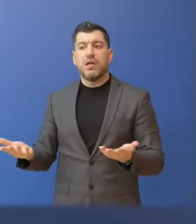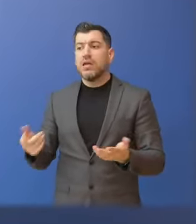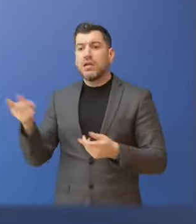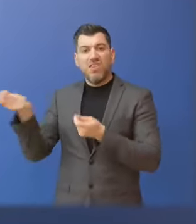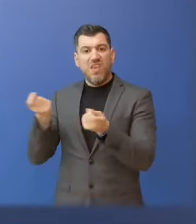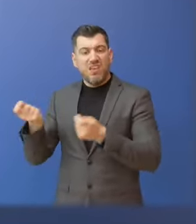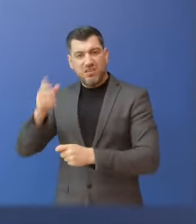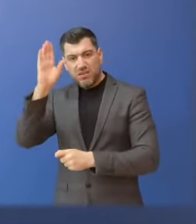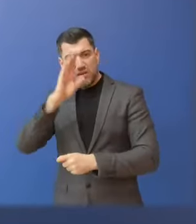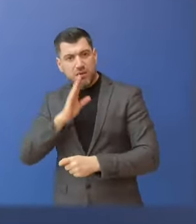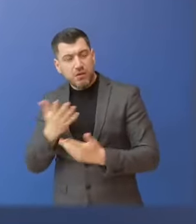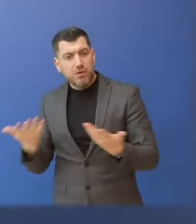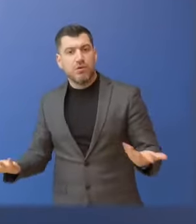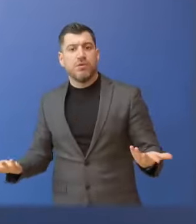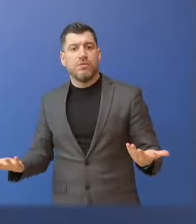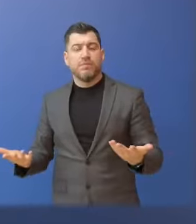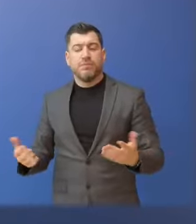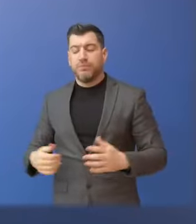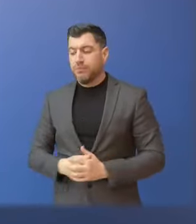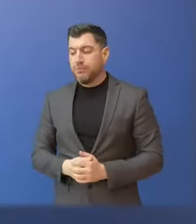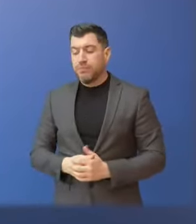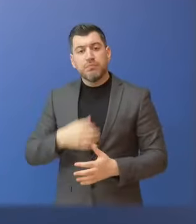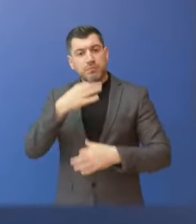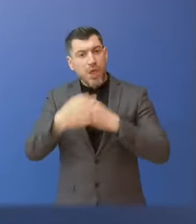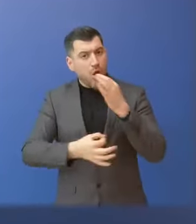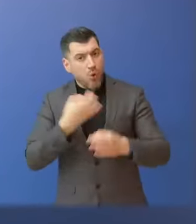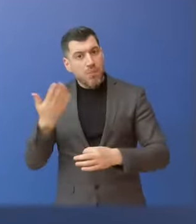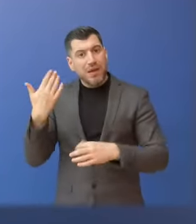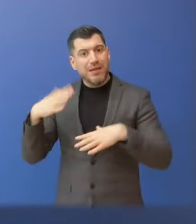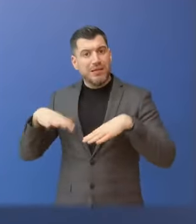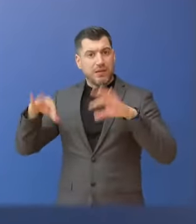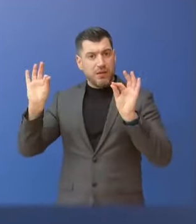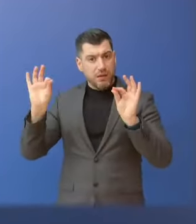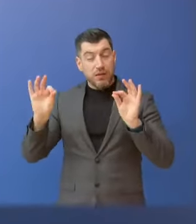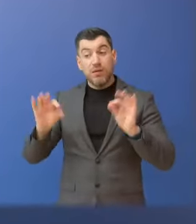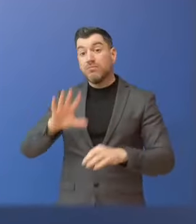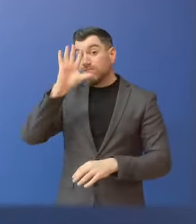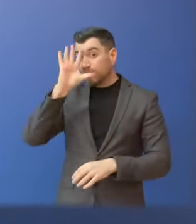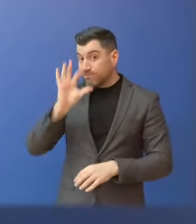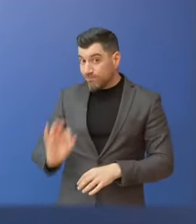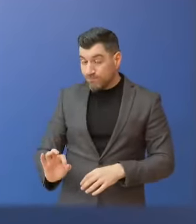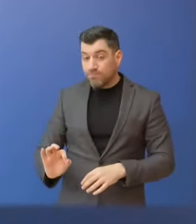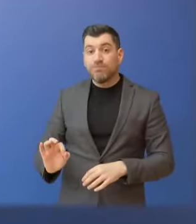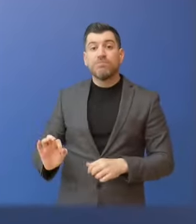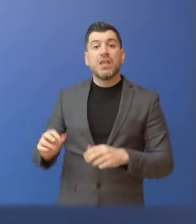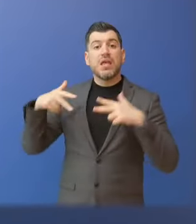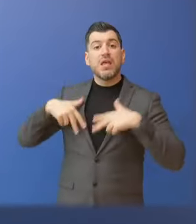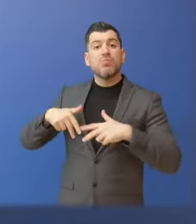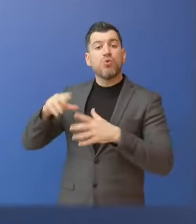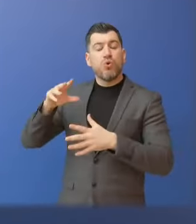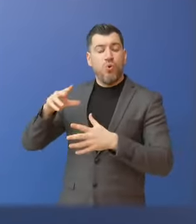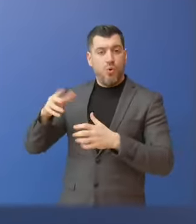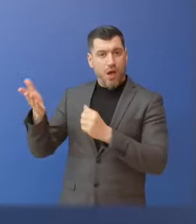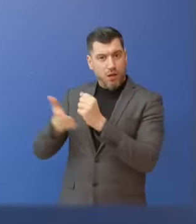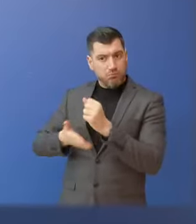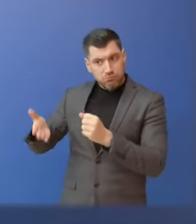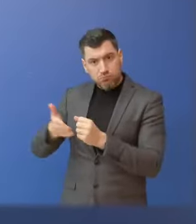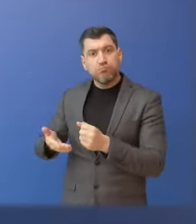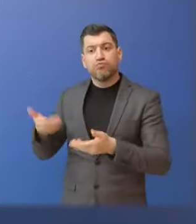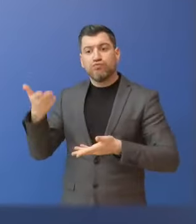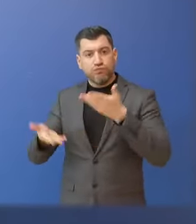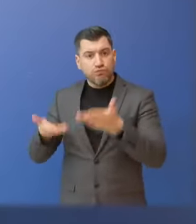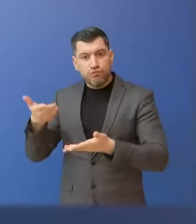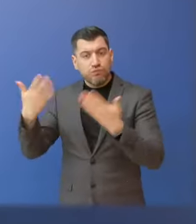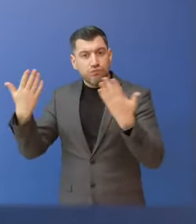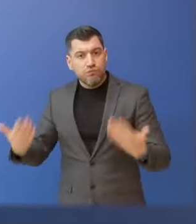κρίσεων πως ανέλυσα και στην αρχική μου τοποθέτηση έχει παραθέσει αναλυτικά σημειώματα και το υπουργείο αγροτικής ανάπτυξης η κυβέρνηση του κυριάκου